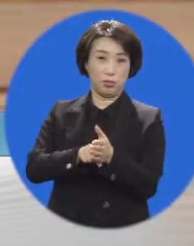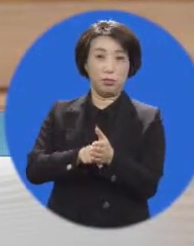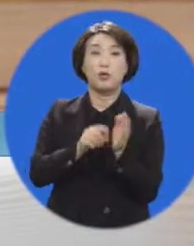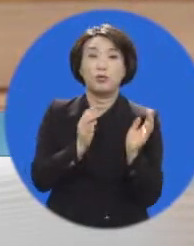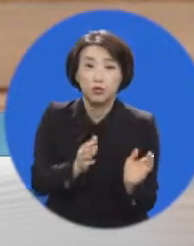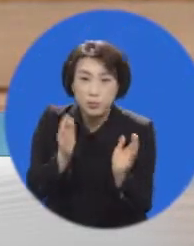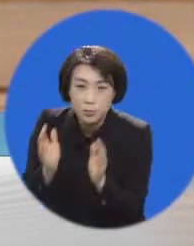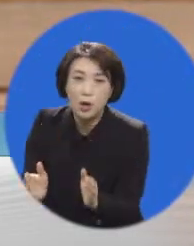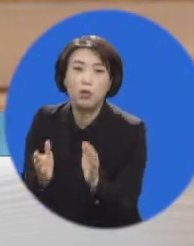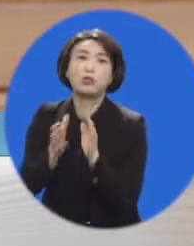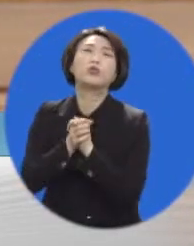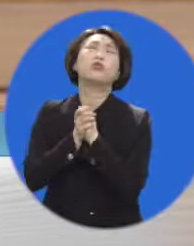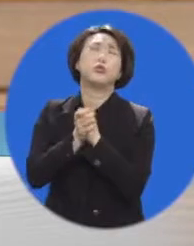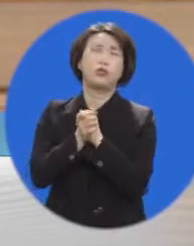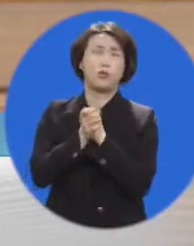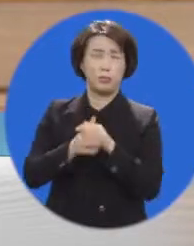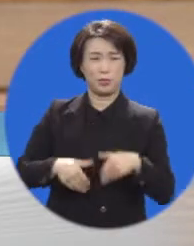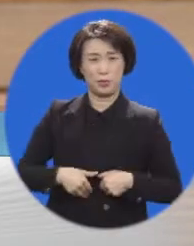준비하고 기도해야죠.